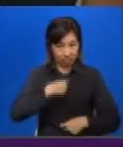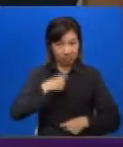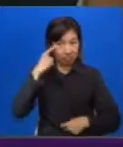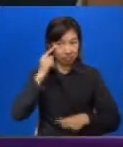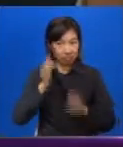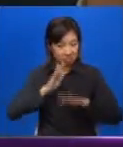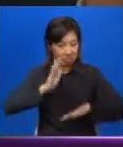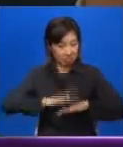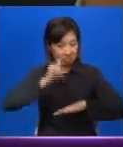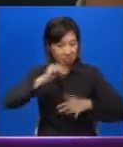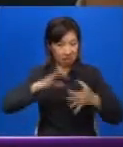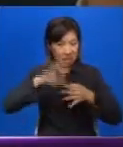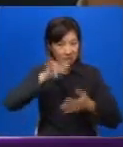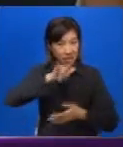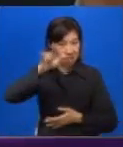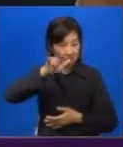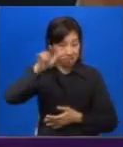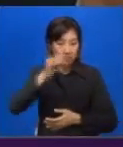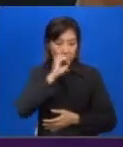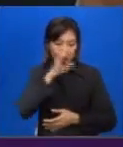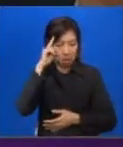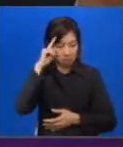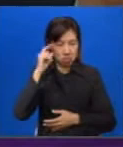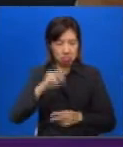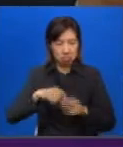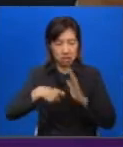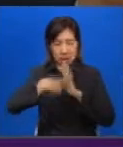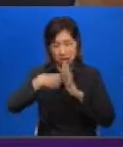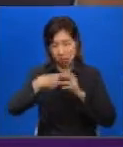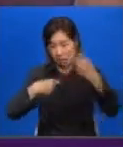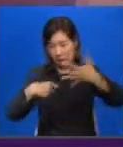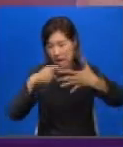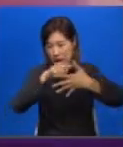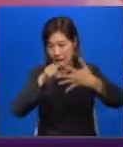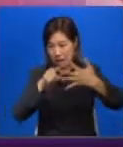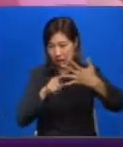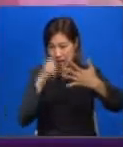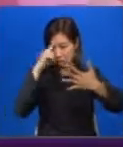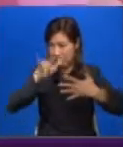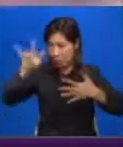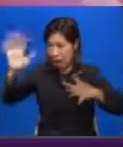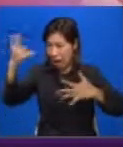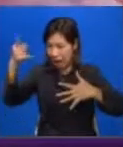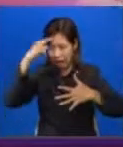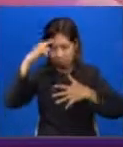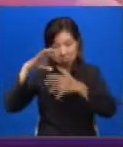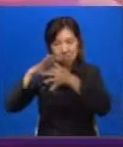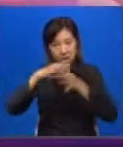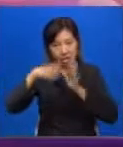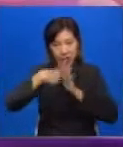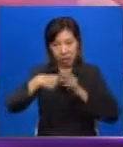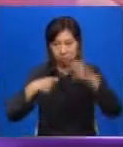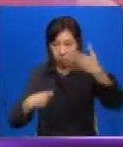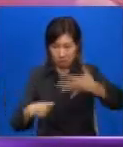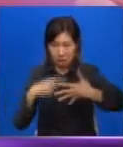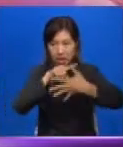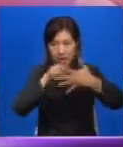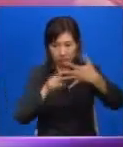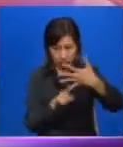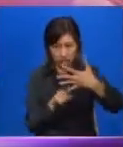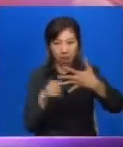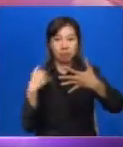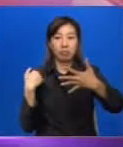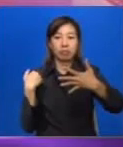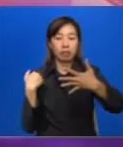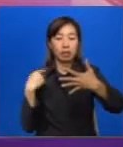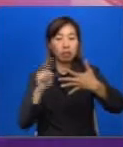ของต่างประเทศสันนิษฐานว่ามี5ประเด็นนี้ที่อาจเกี่ยวข้องกับการหายไปอย่างไร้ร่องรอยของเครื่องบินสายการบินมาเลเซียแอร์ไล